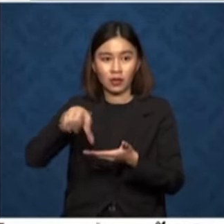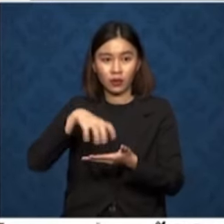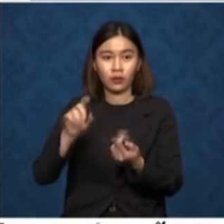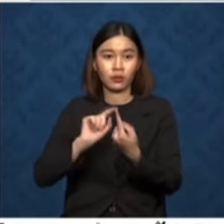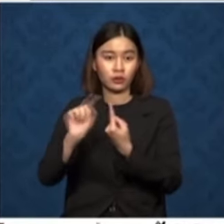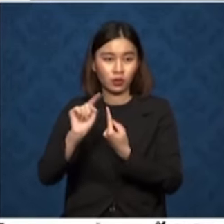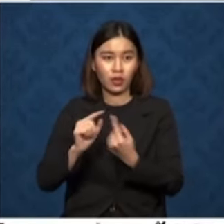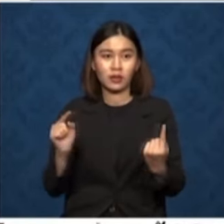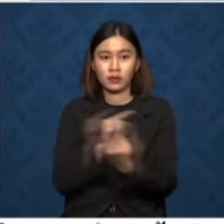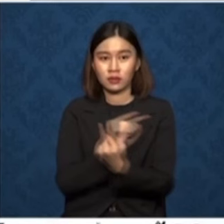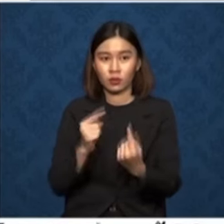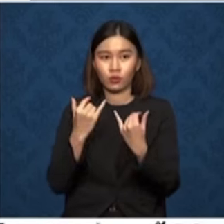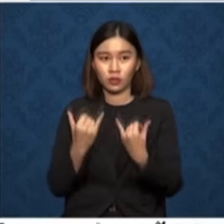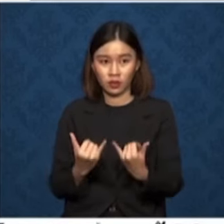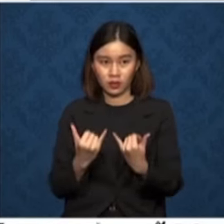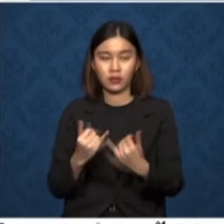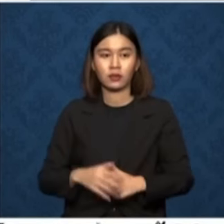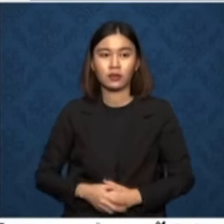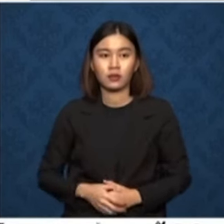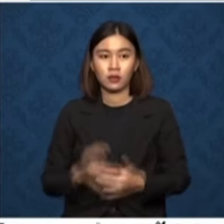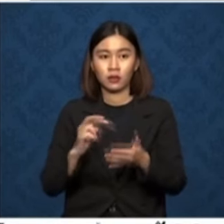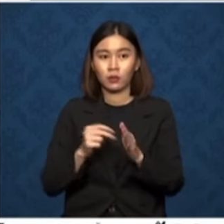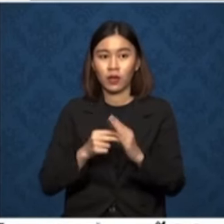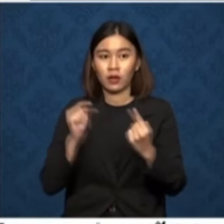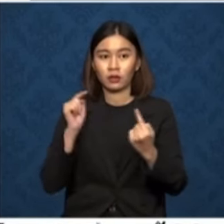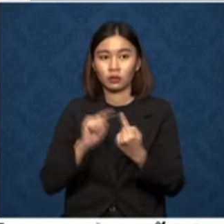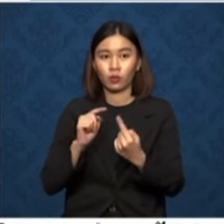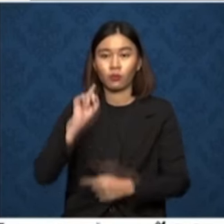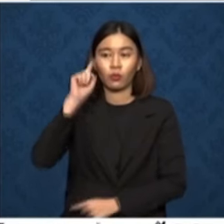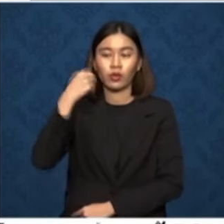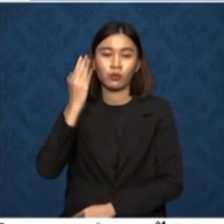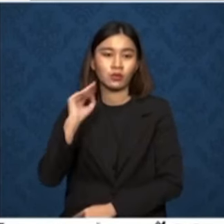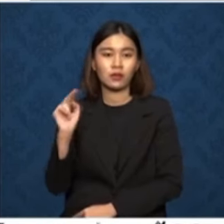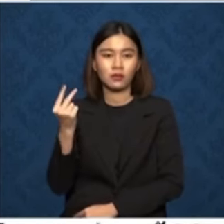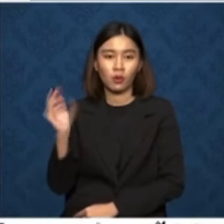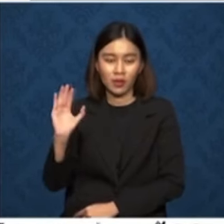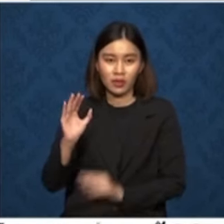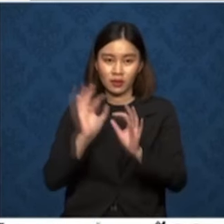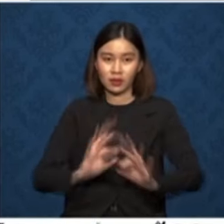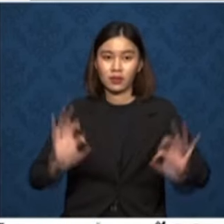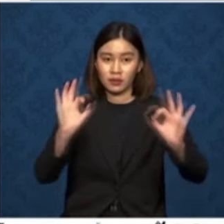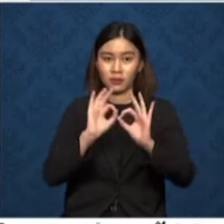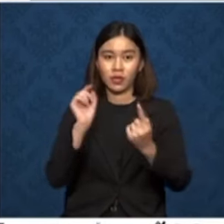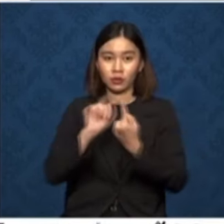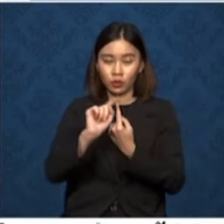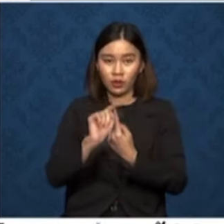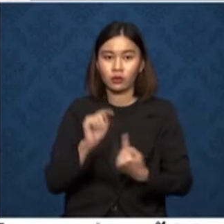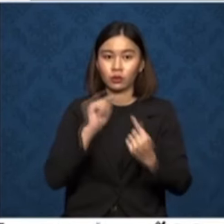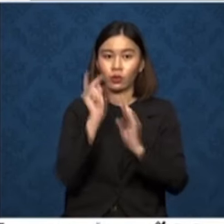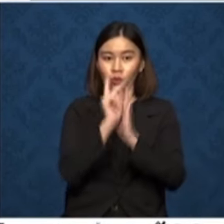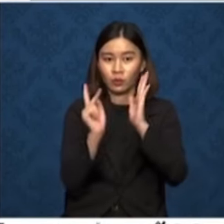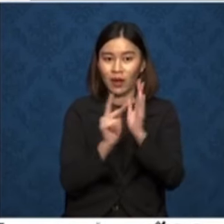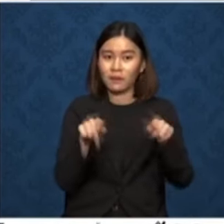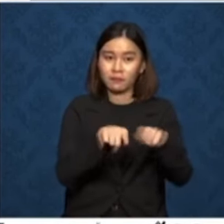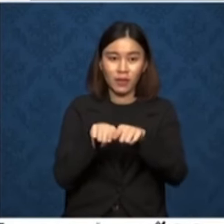าสังคมตอนนี้นะคะมันนอกเหนือจากไบนารี่คือชายและหญิงสิ่งสำคัญนั้นนะคะภายใต้กฎหมายเดียว